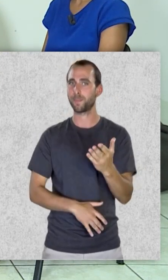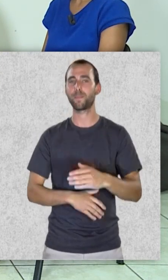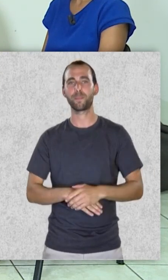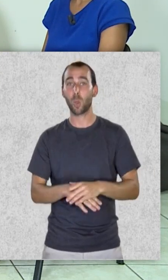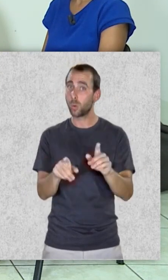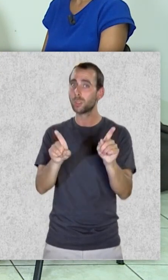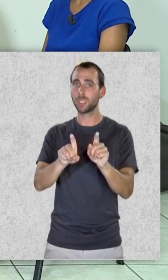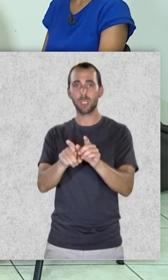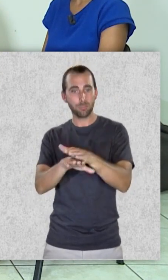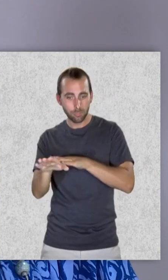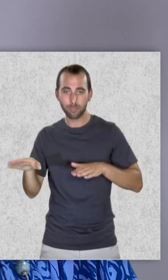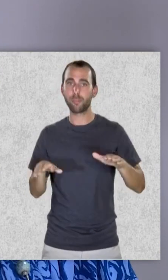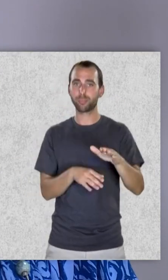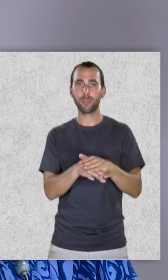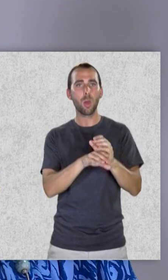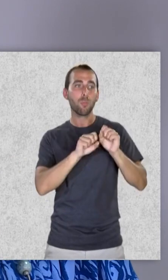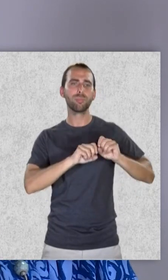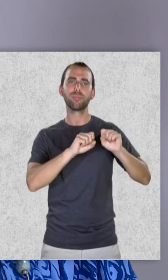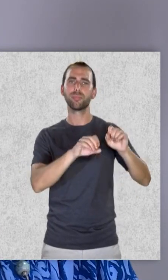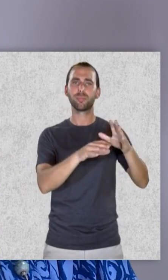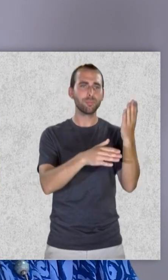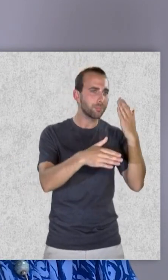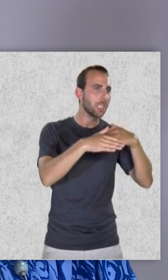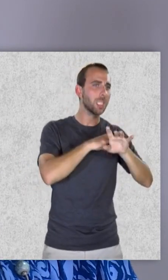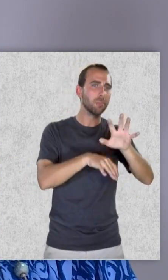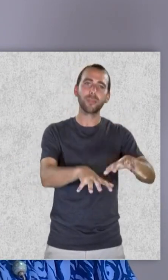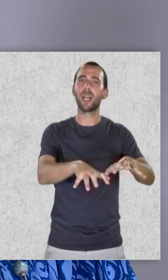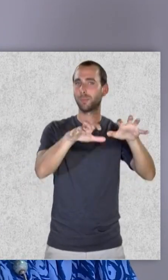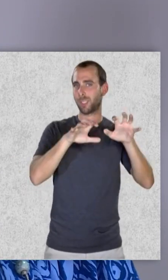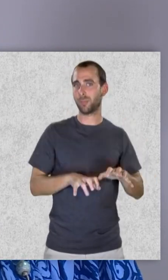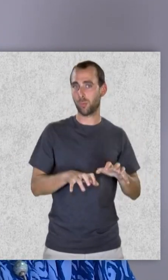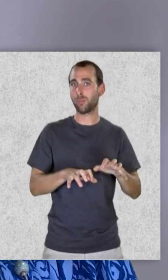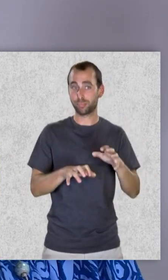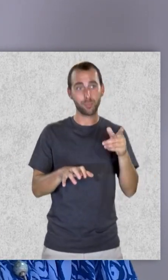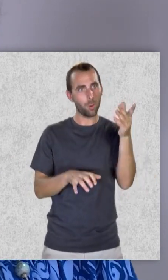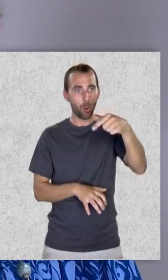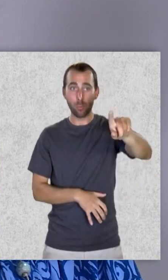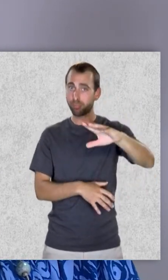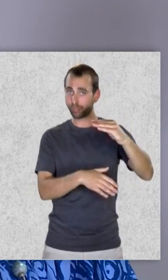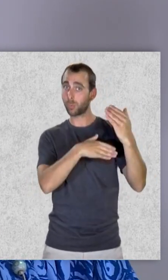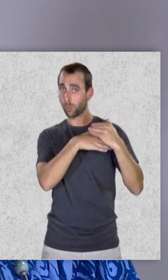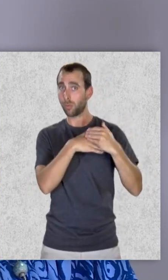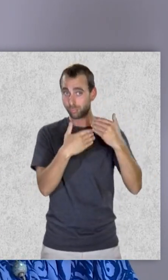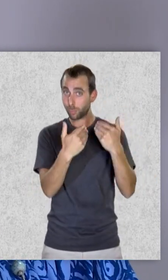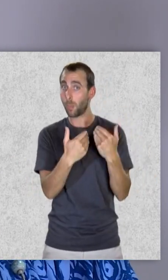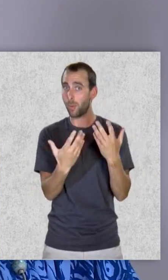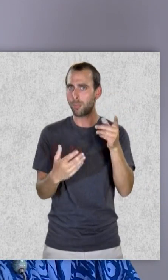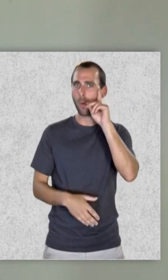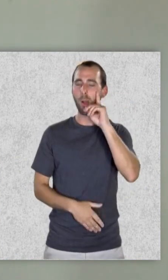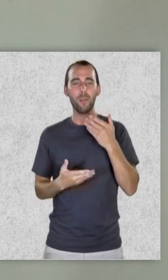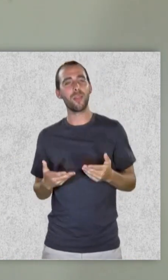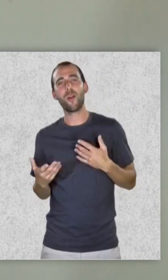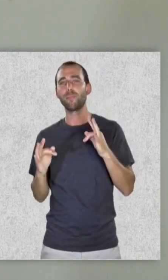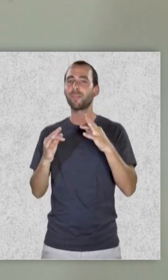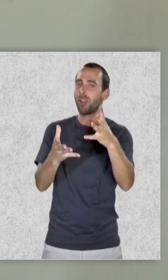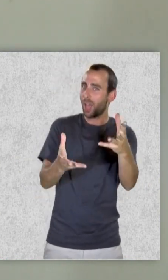l'enseignement auprès des administrations qui sollicitent, parce que maintenant au niveau de l'accueil, tout ça, voilà.